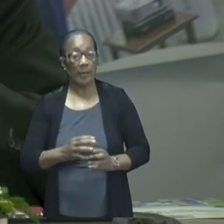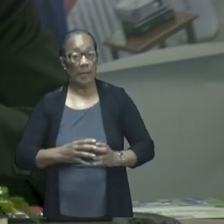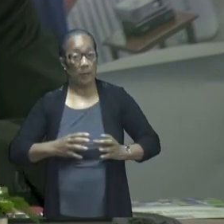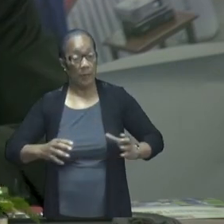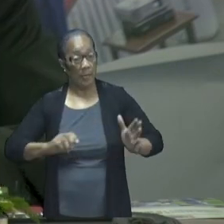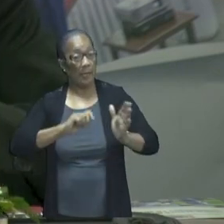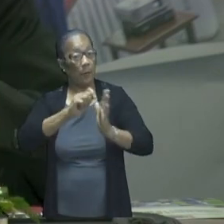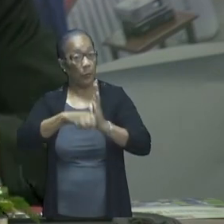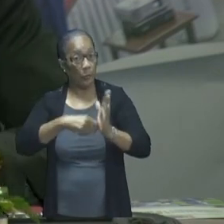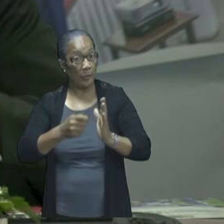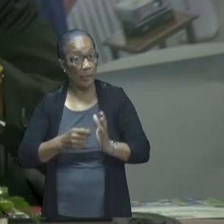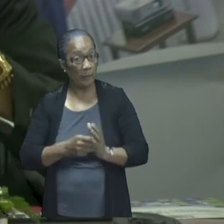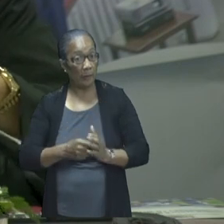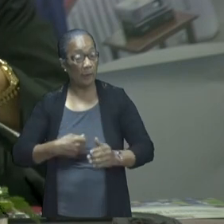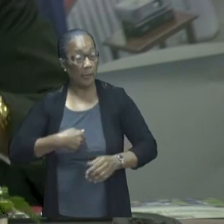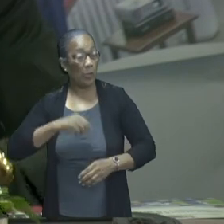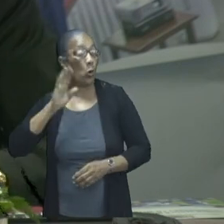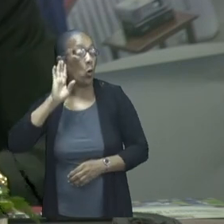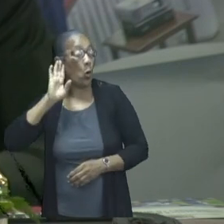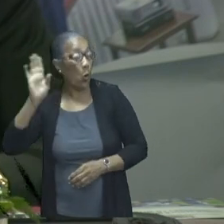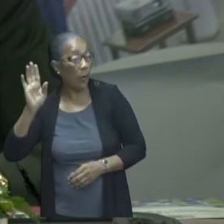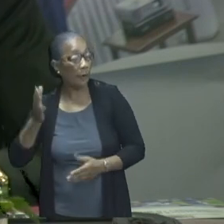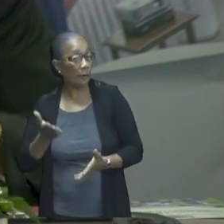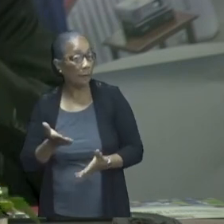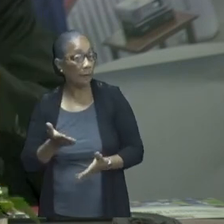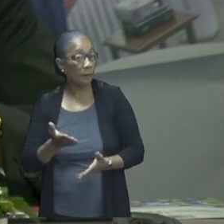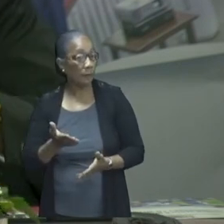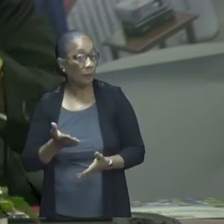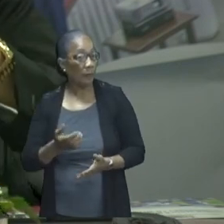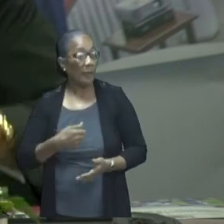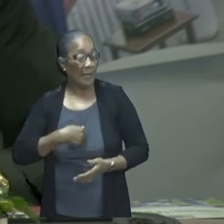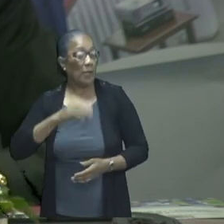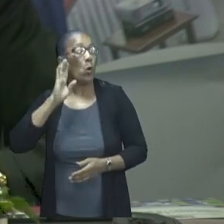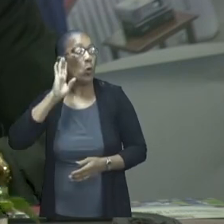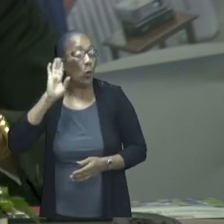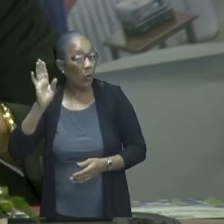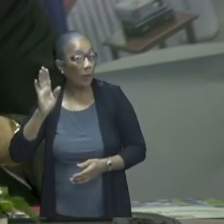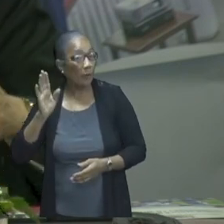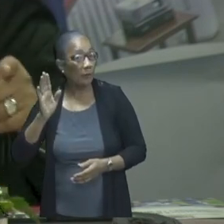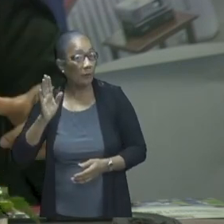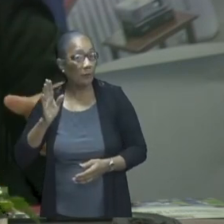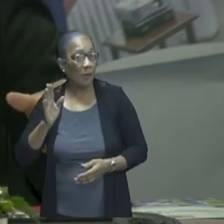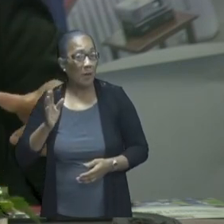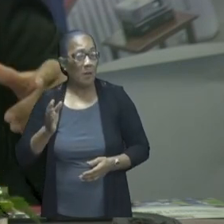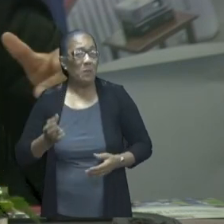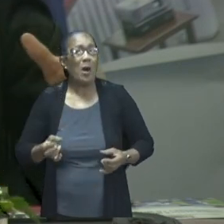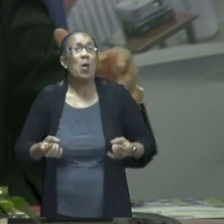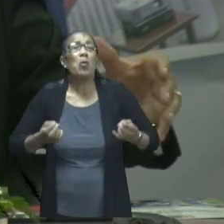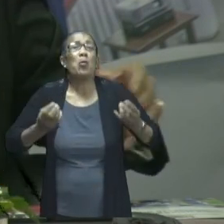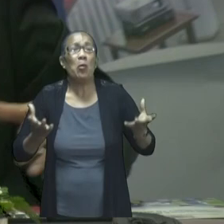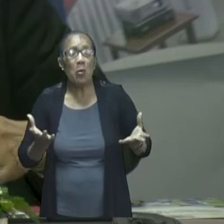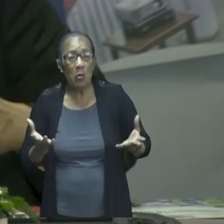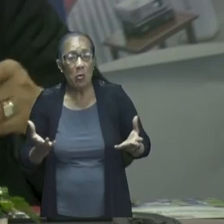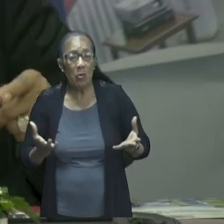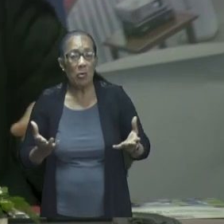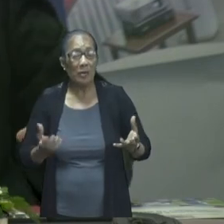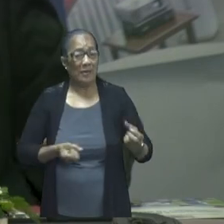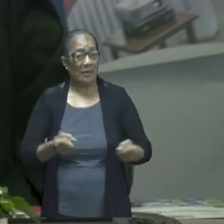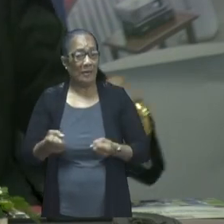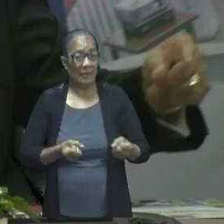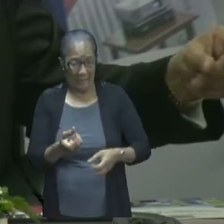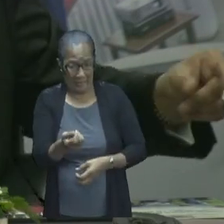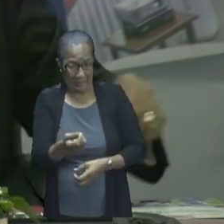laat me dat delen zeggen want ik hoor het nog steeds nog hoor het nog steeds jamar regering ook weer naar moni ja moni